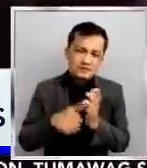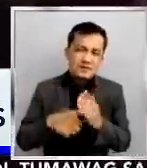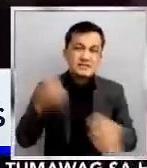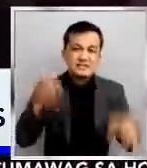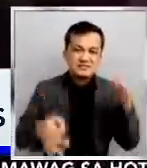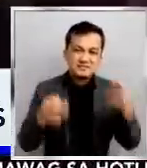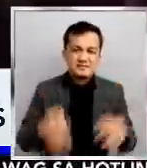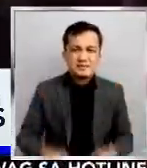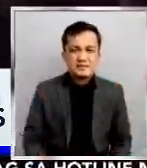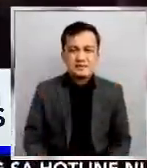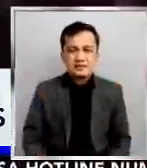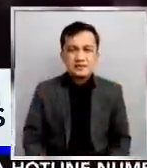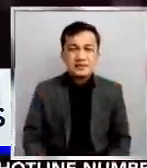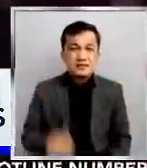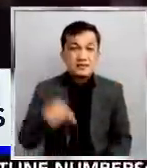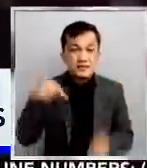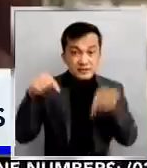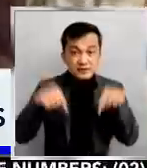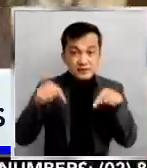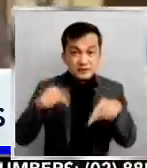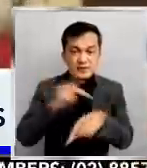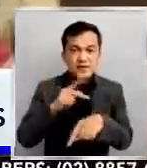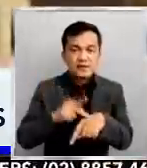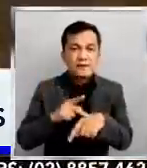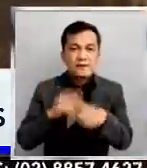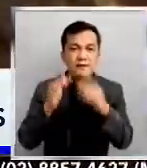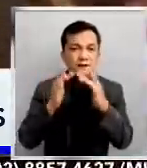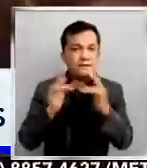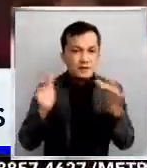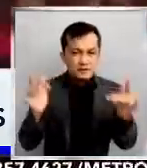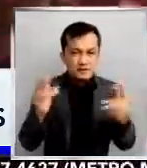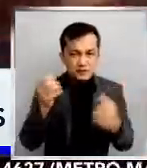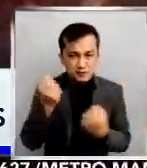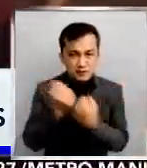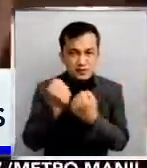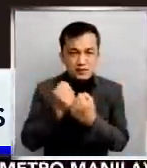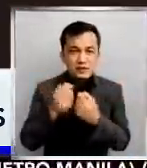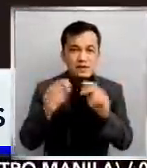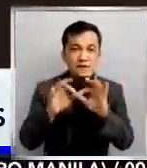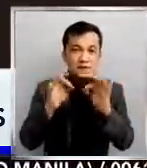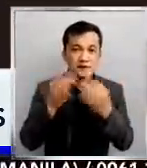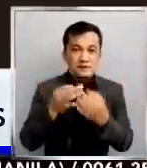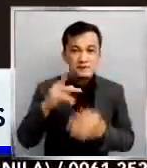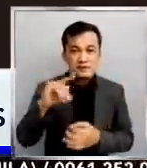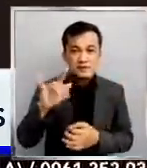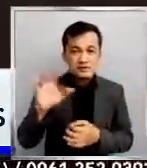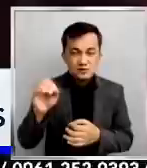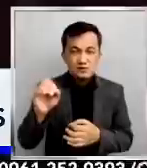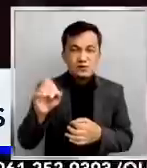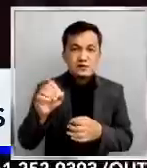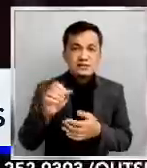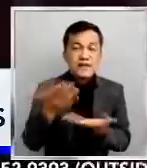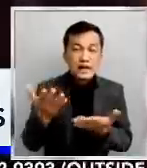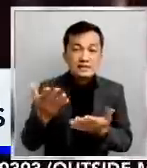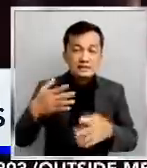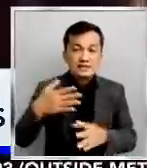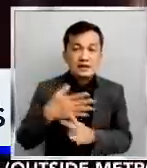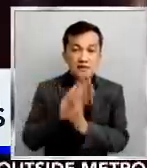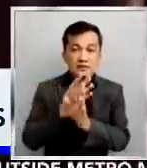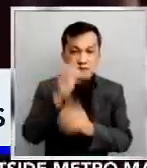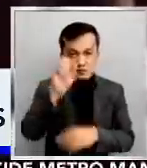Dito sa Pilipinas, malapiesta ang suporta ng pamilya Petecio para kay Nesthy sa Santa Cruz, Davao del Sur.